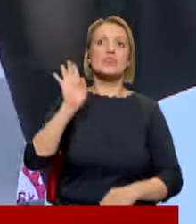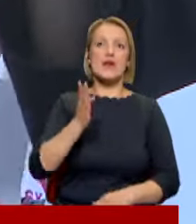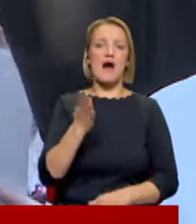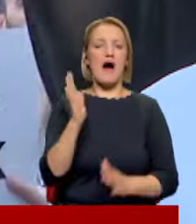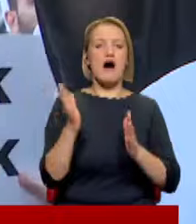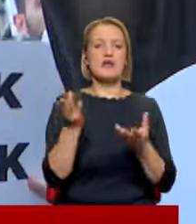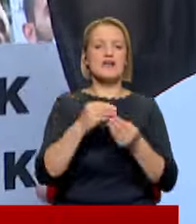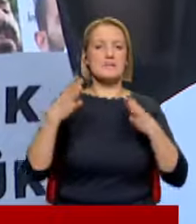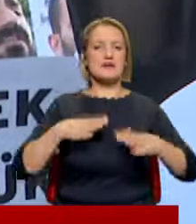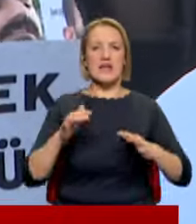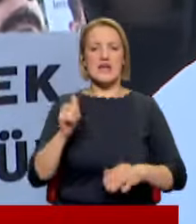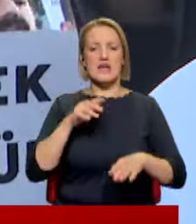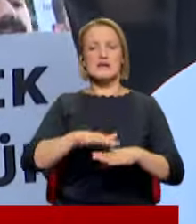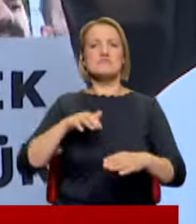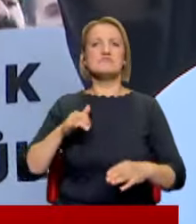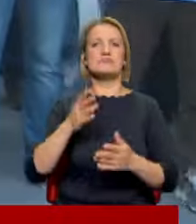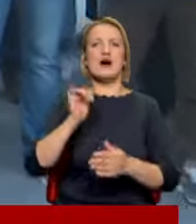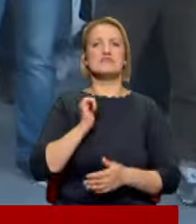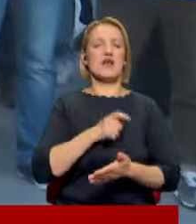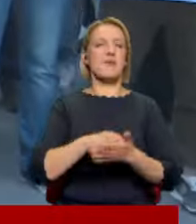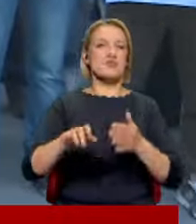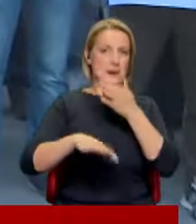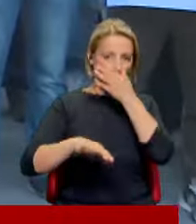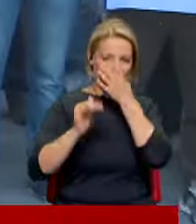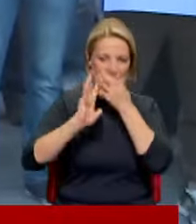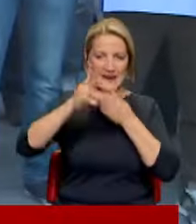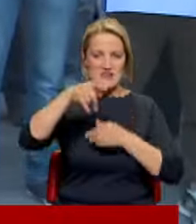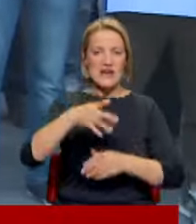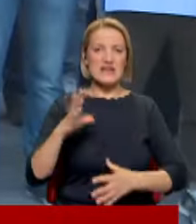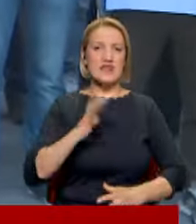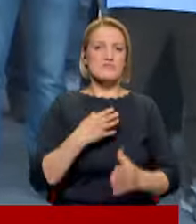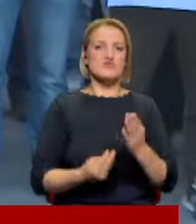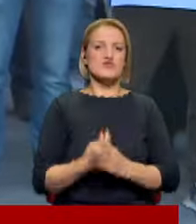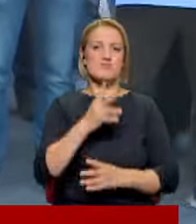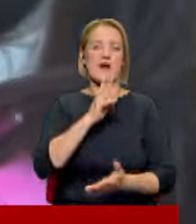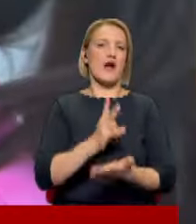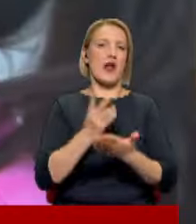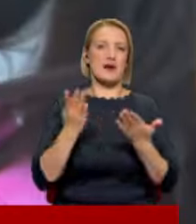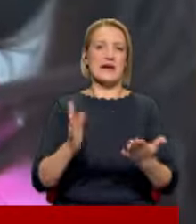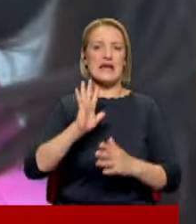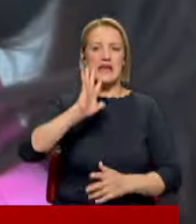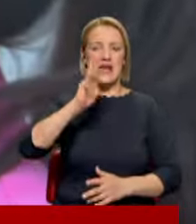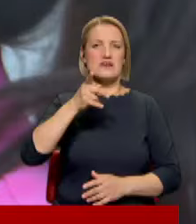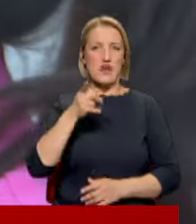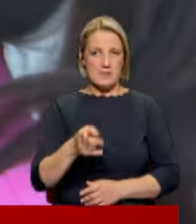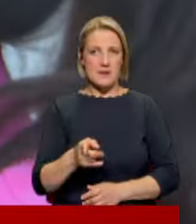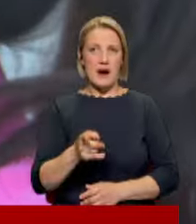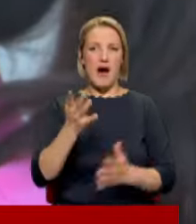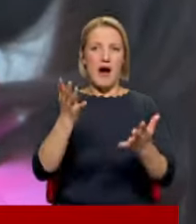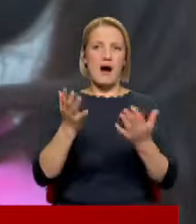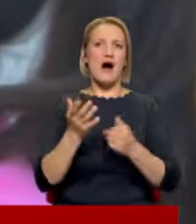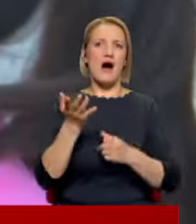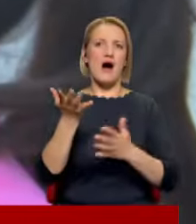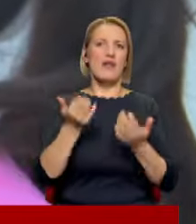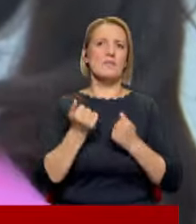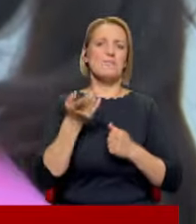zam talebinden geri adım atmayan asgari ücretliler geleceklerine sahip çıkmakta kararlı. Geleceğimi alıp